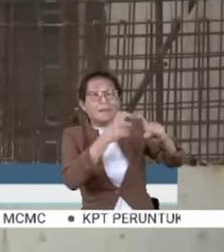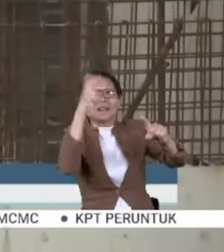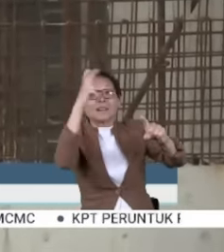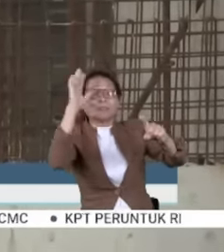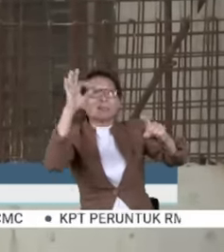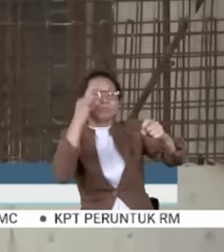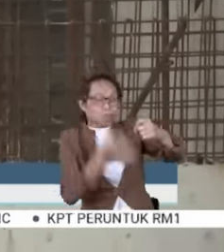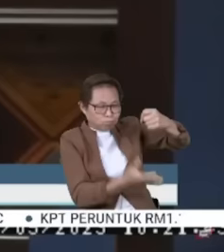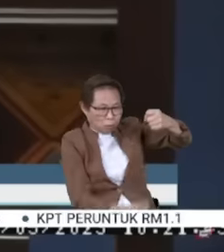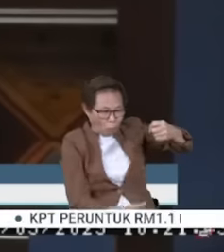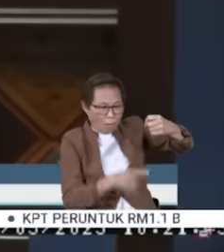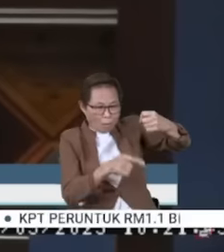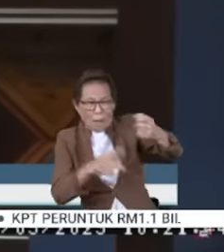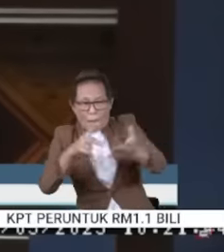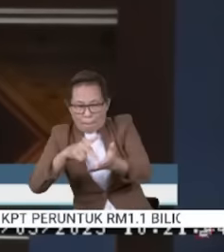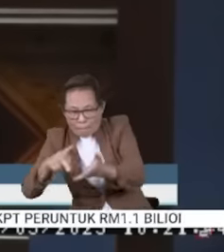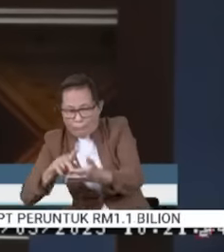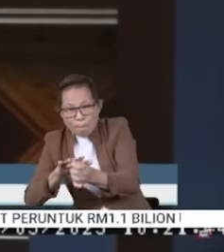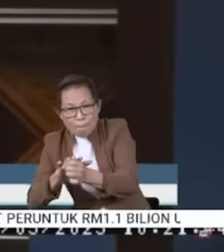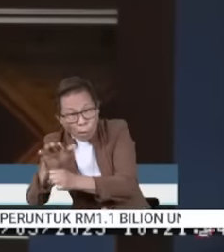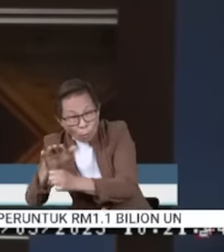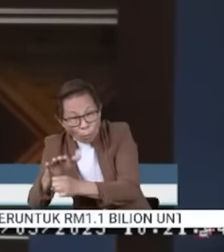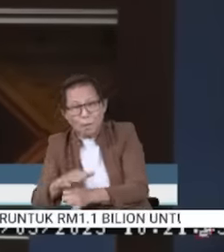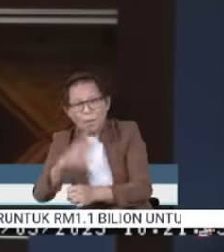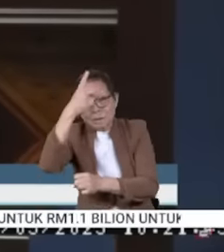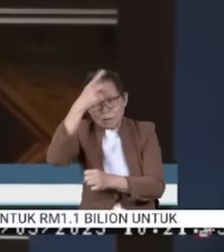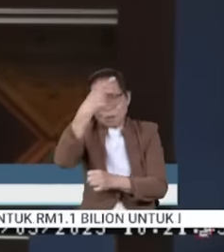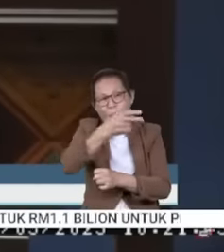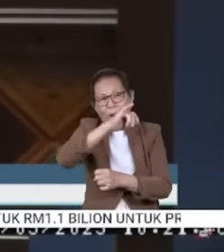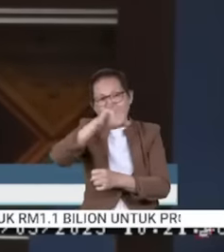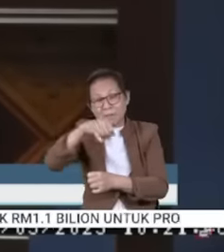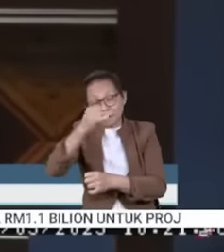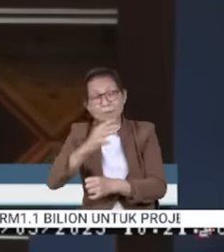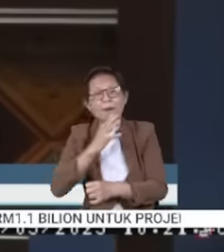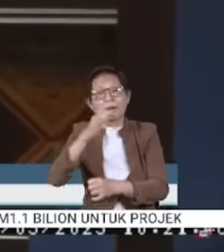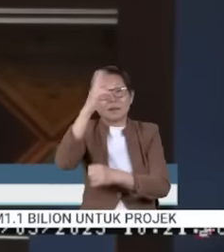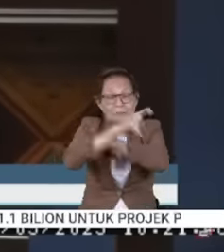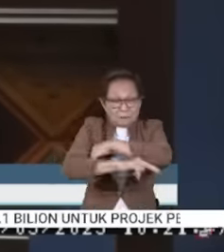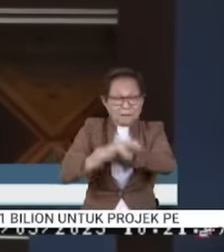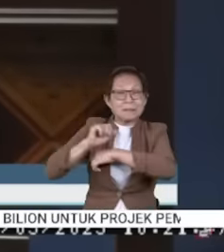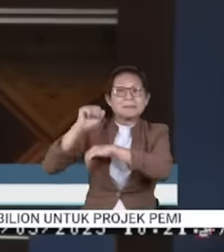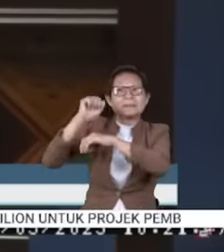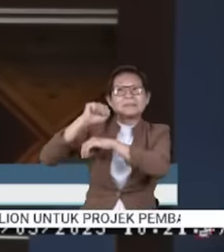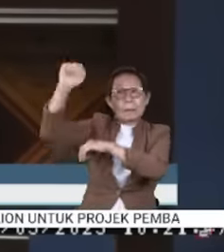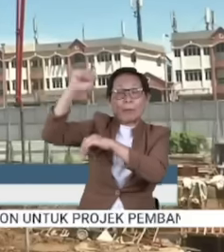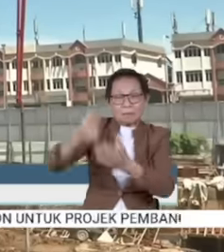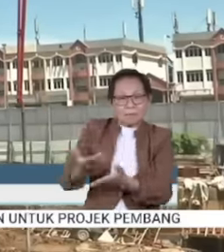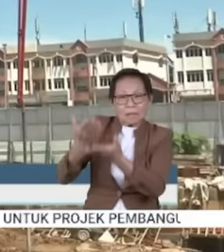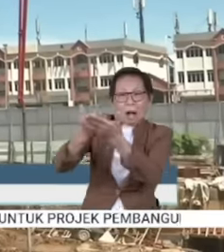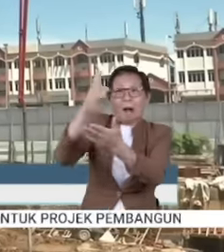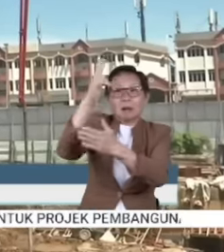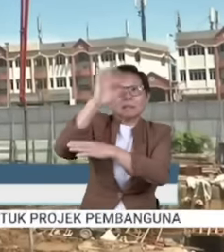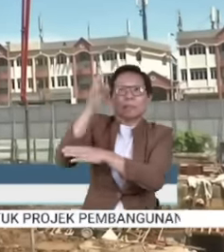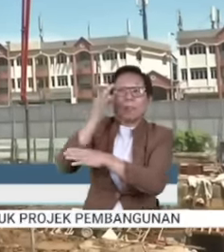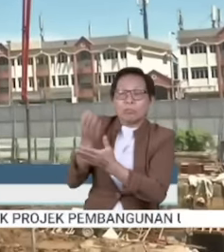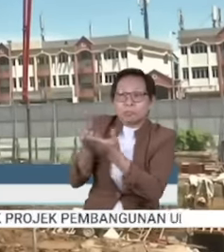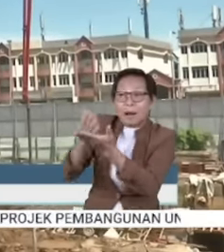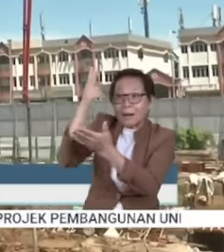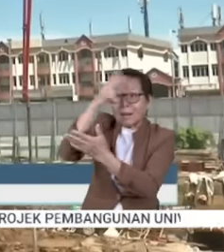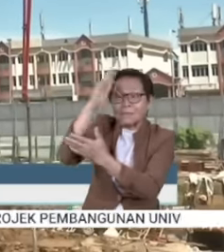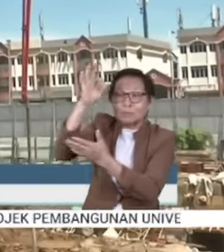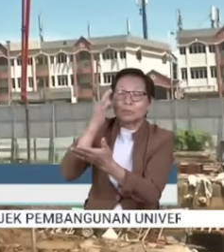dibelanjakan sepenuhnya Dalam pada itu Datu Haji memaklumkan kerajaan Negeri mencadangkan supaya kerajaan persekutuan